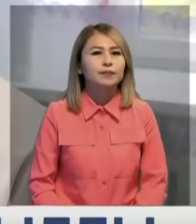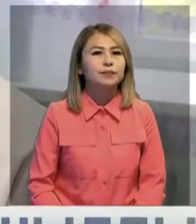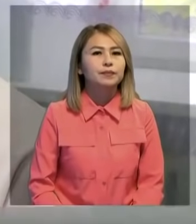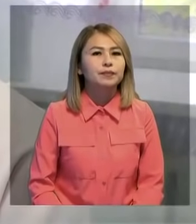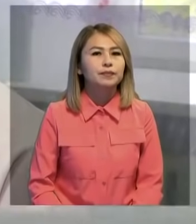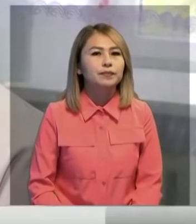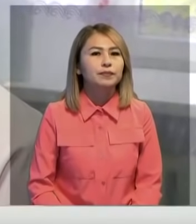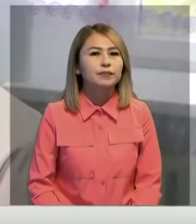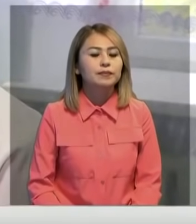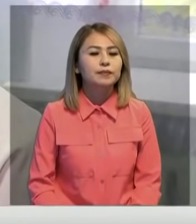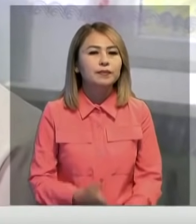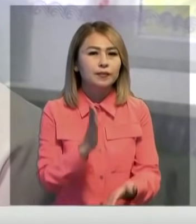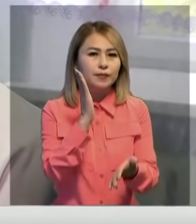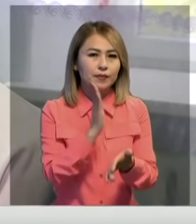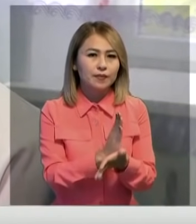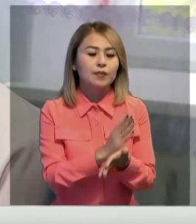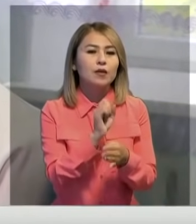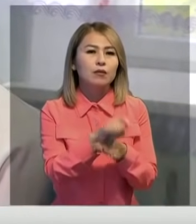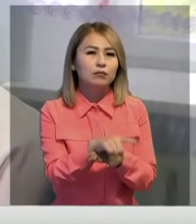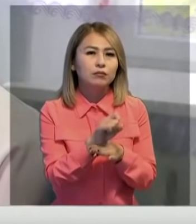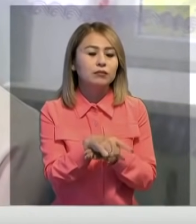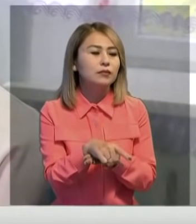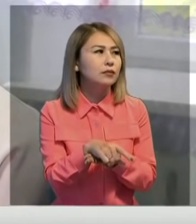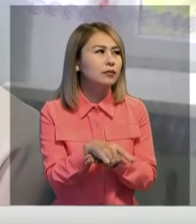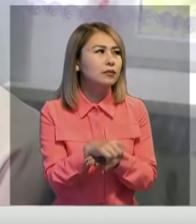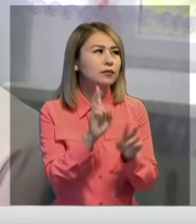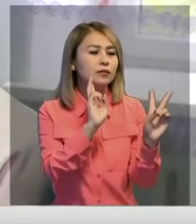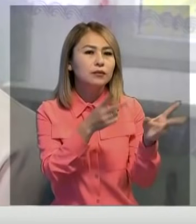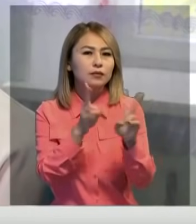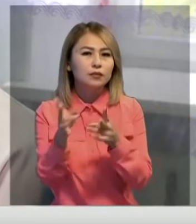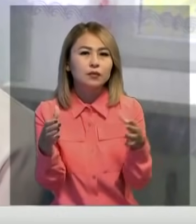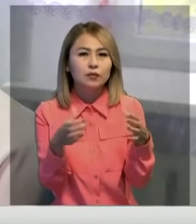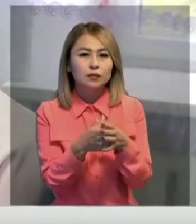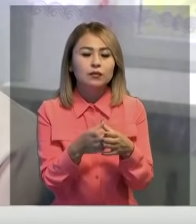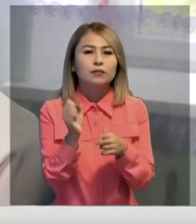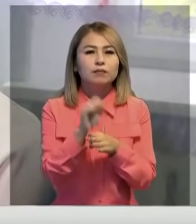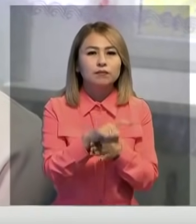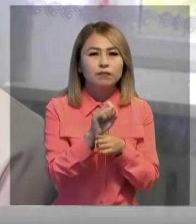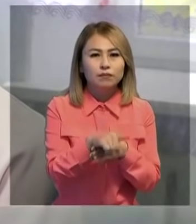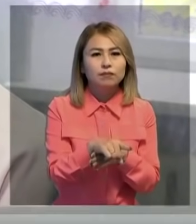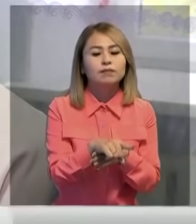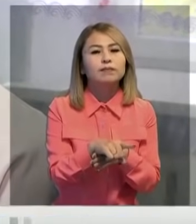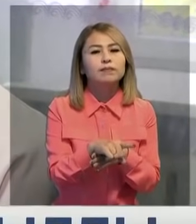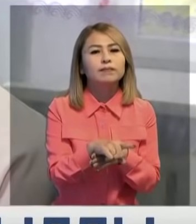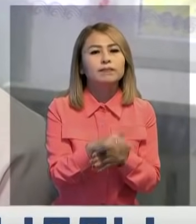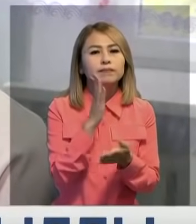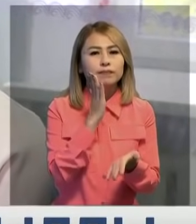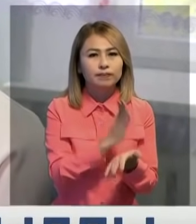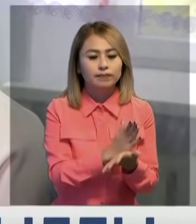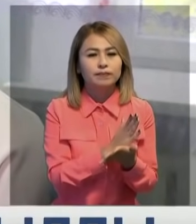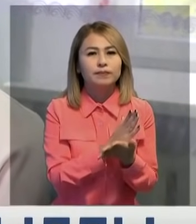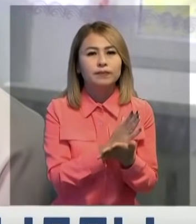келіп өздерінің қазір көп биі билейтін коллективтер бар, сол кісілерге келіп тапсырыс